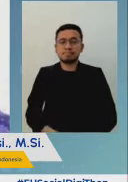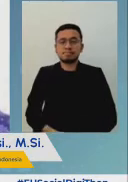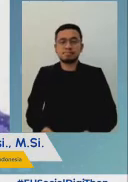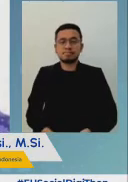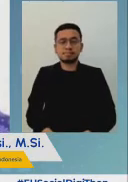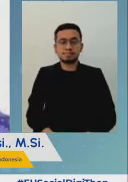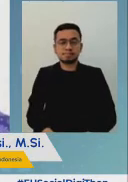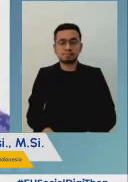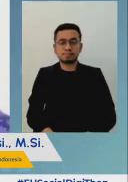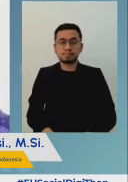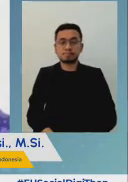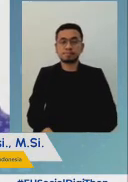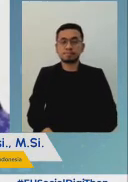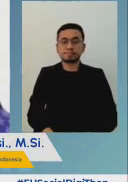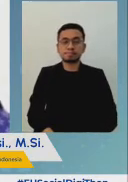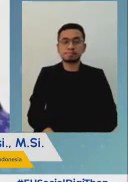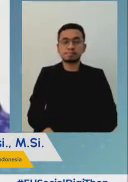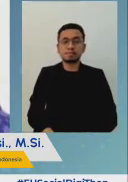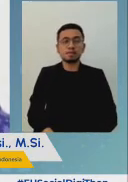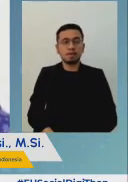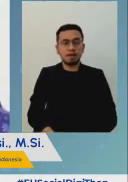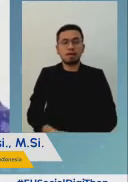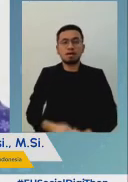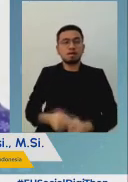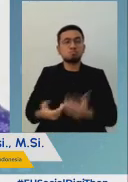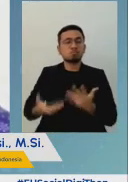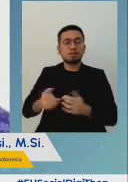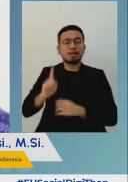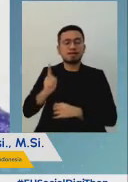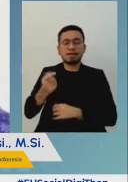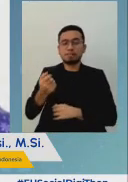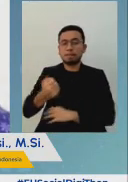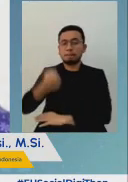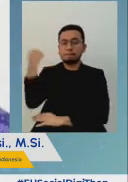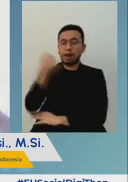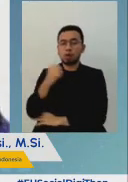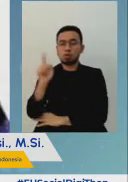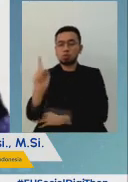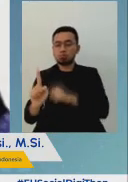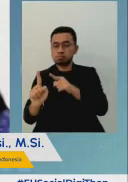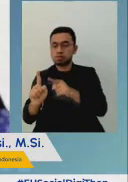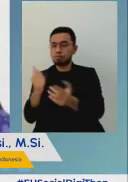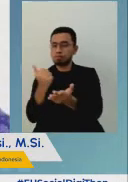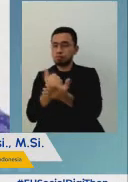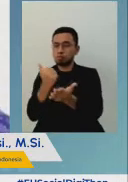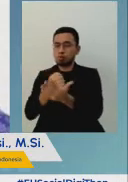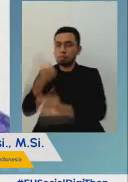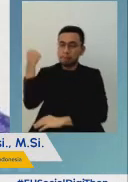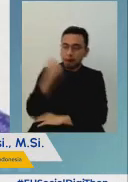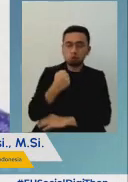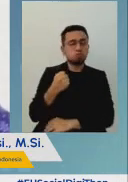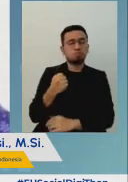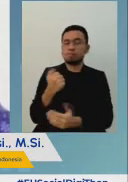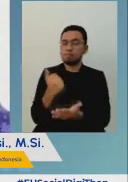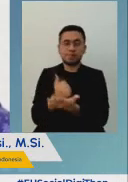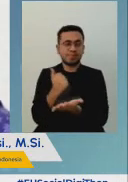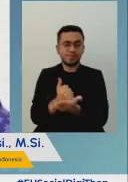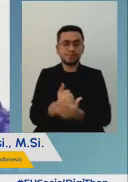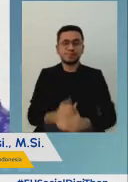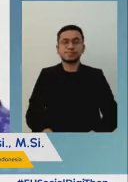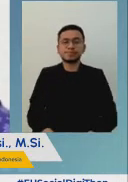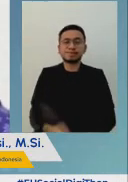pelaku itu murni adalah pelaku. Kalau tadi ya dengar ceritanya Bu Dina, terus kemudian waktu saya